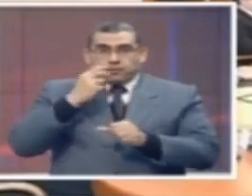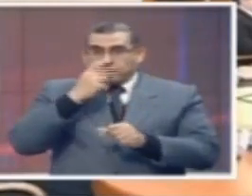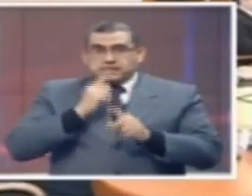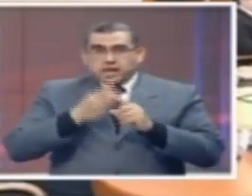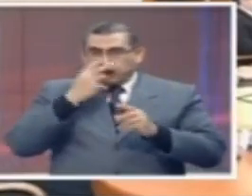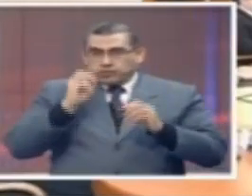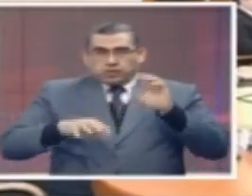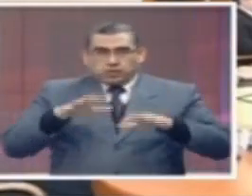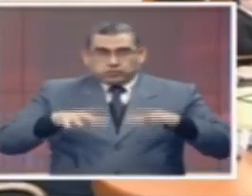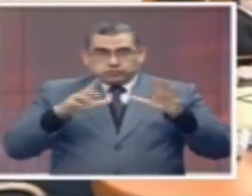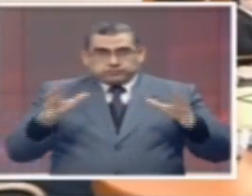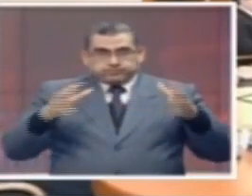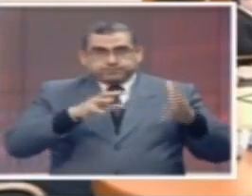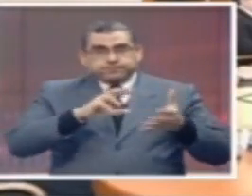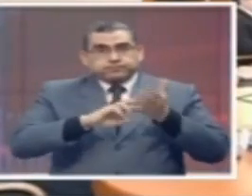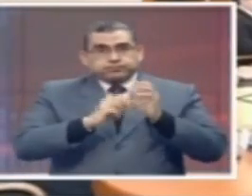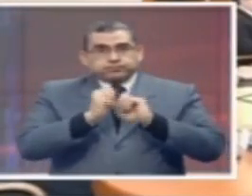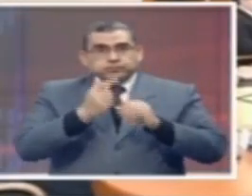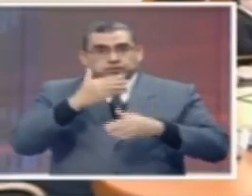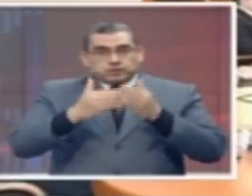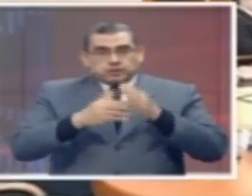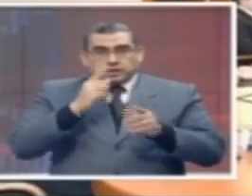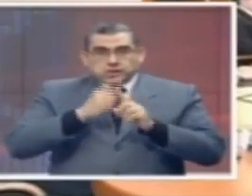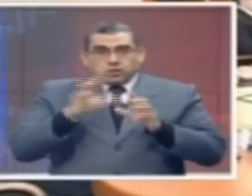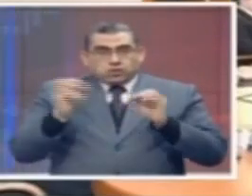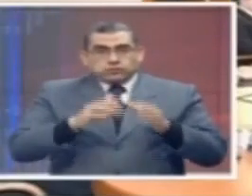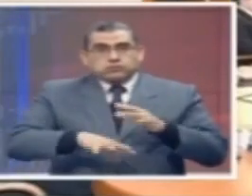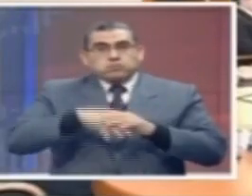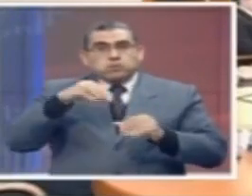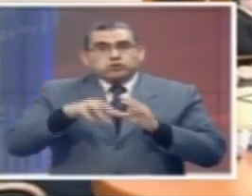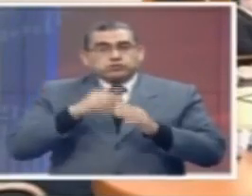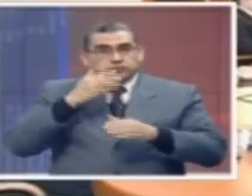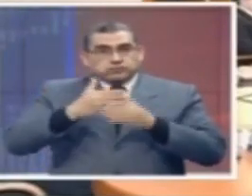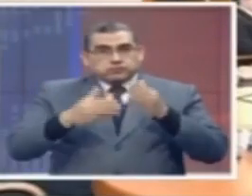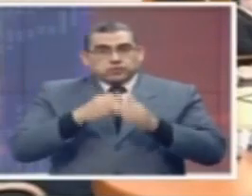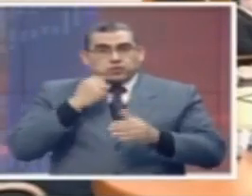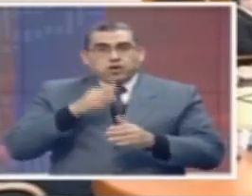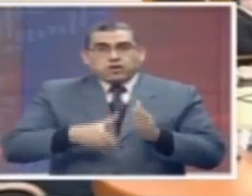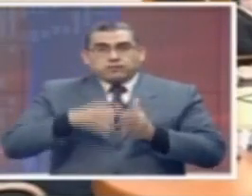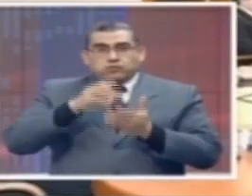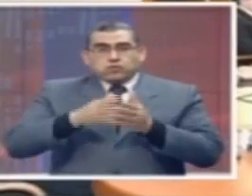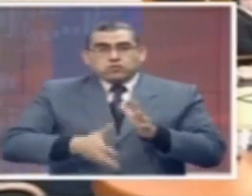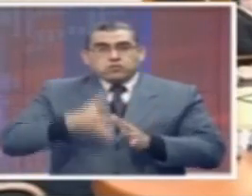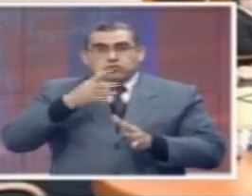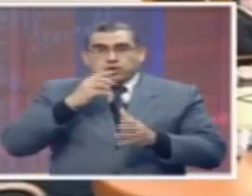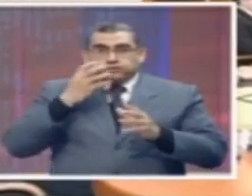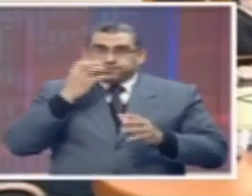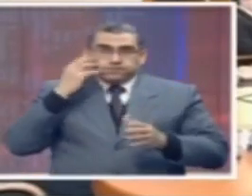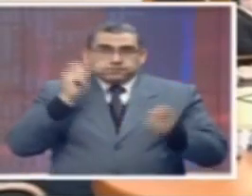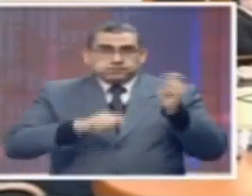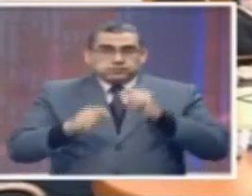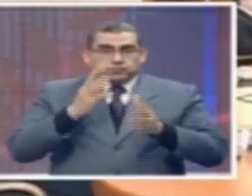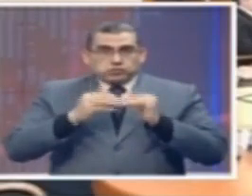الصلبة لا سيما مخلفات البناء، وذلك في ظل المشروعات الإنشائية العمرانية العملاقة الحالية